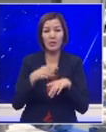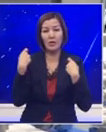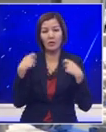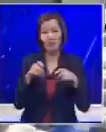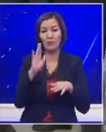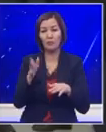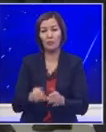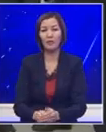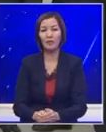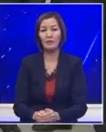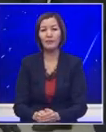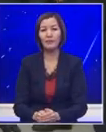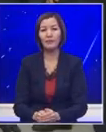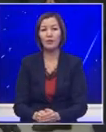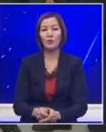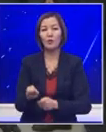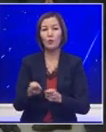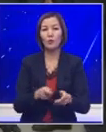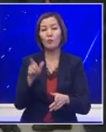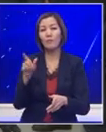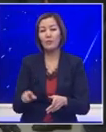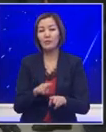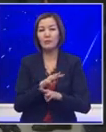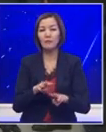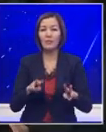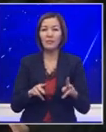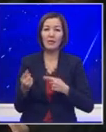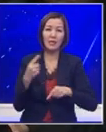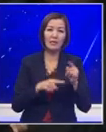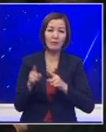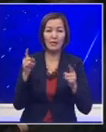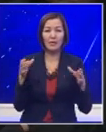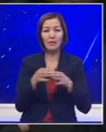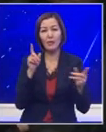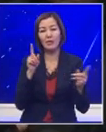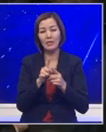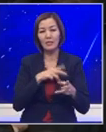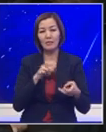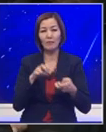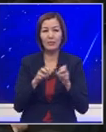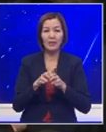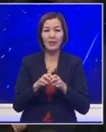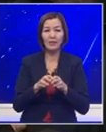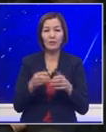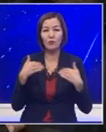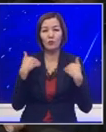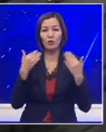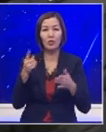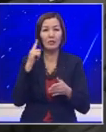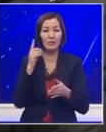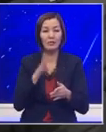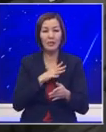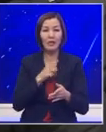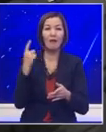шығатын болады. Дәл осы жерде үкімет басшысы өңірдегі бір топ кәсіпкерлермен жүздесіп, кейбір мәселелер туралы ұсыныстарын тыңдады. Мұнда